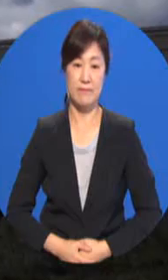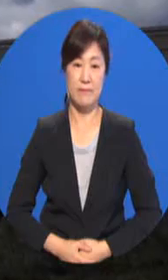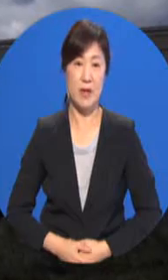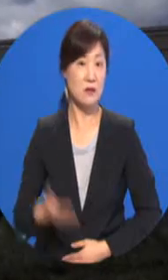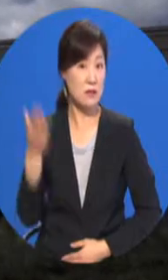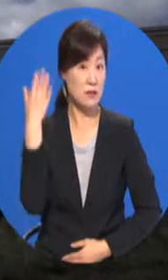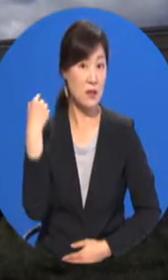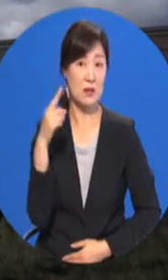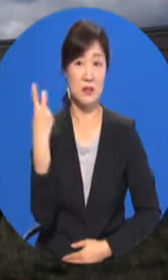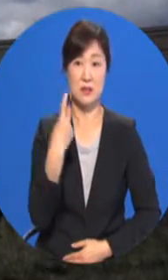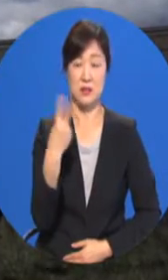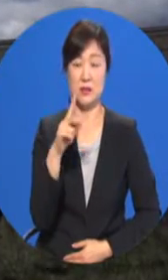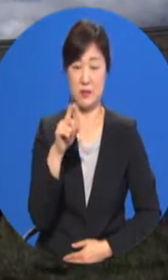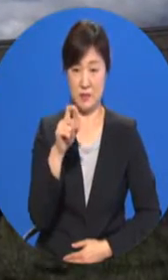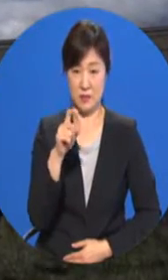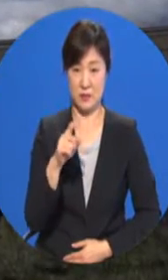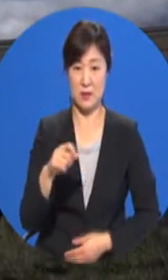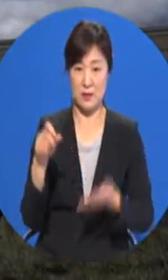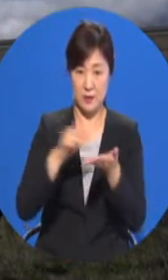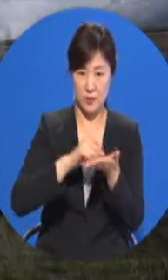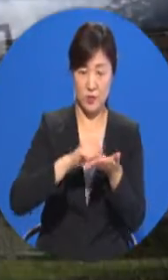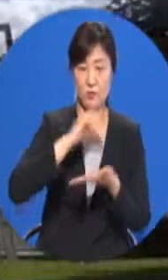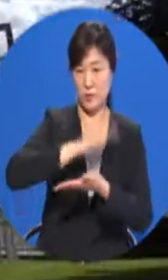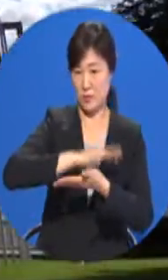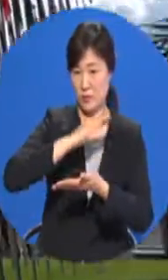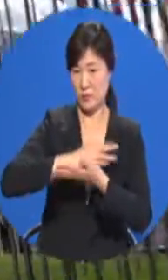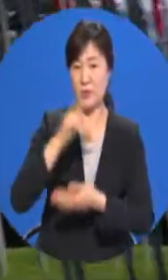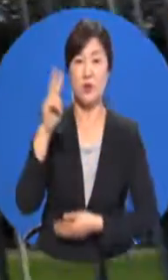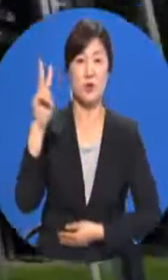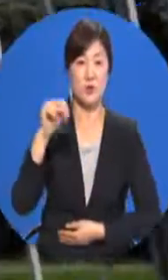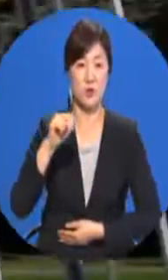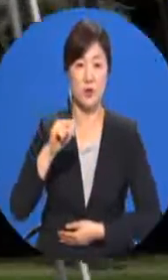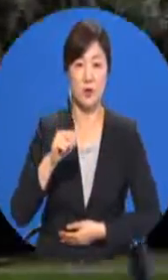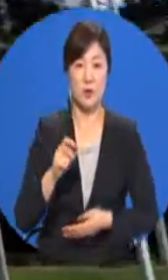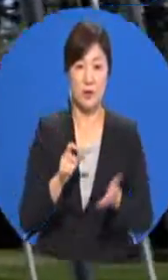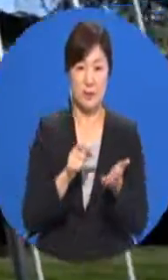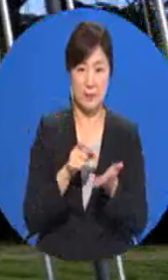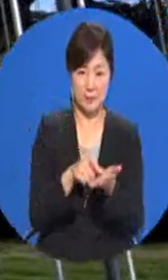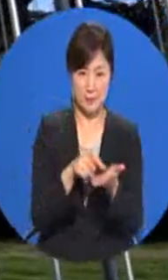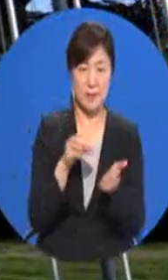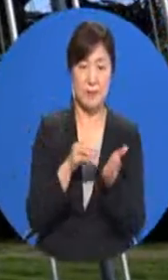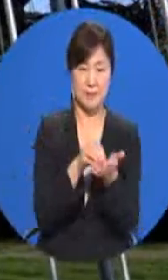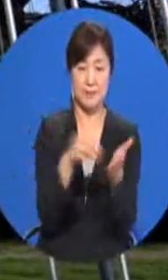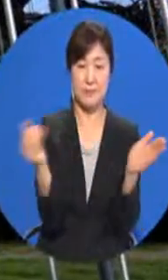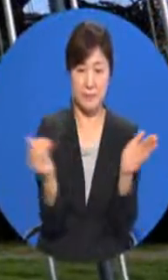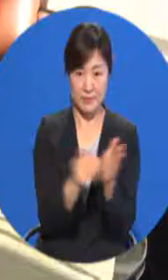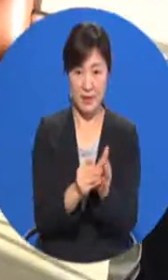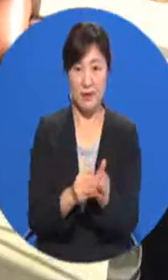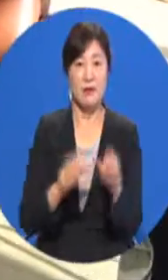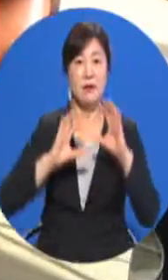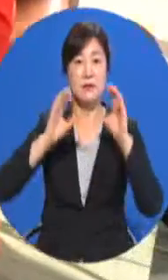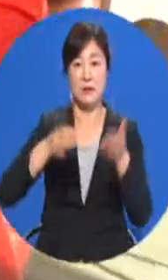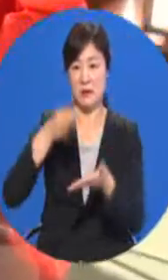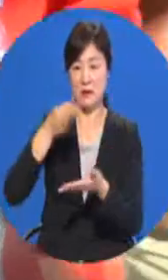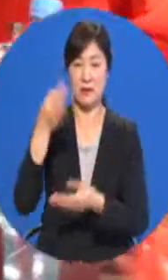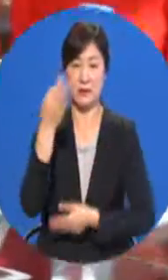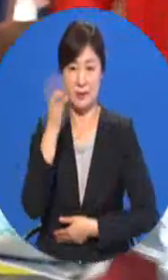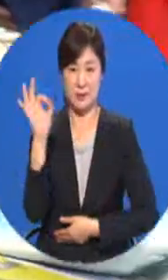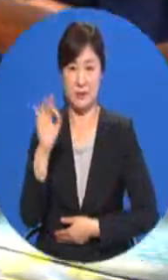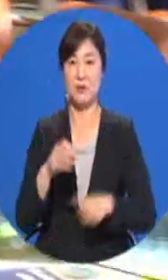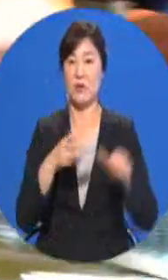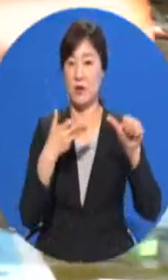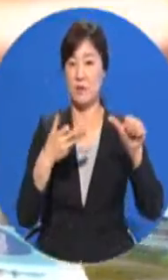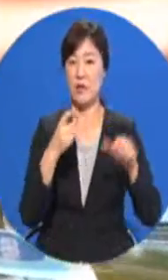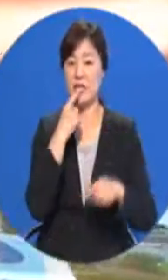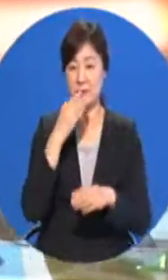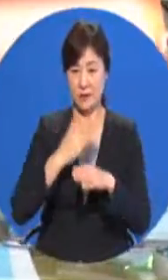지난 2011년 기록물이 UN 유네스코 세계 기록유산에 등재된 이후 세계적 가치를 인정받은 5.18